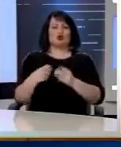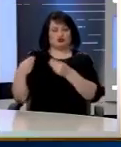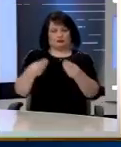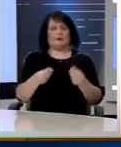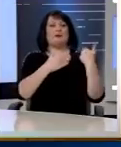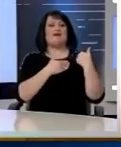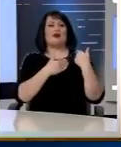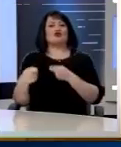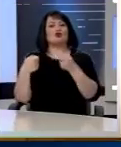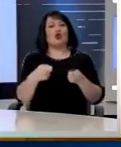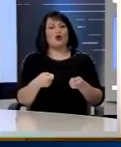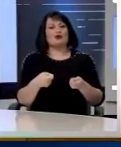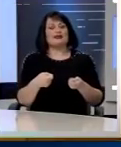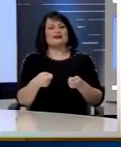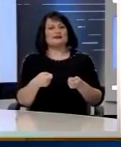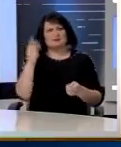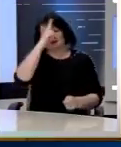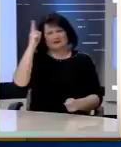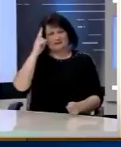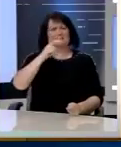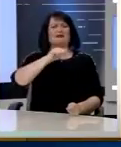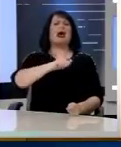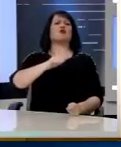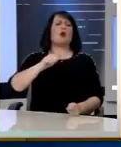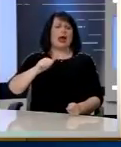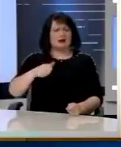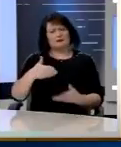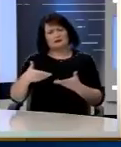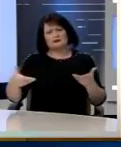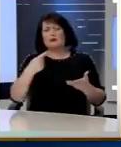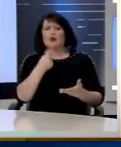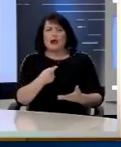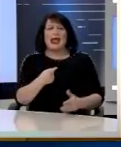πάλι Γιαγιά Αμπτουλάχ Αλ Σεερί, που πιστοποιεί τις